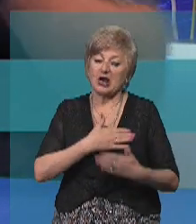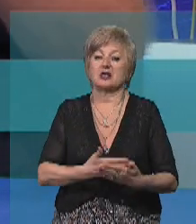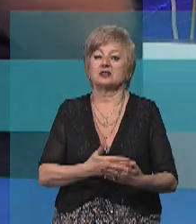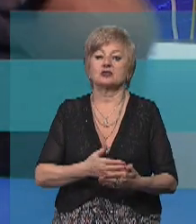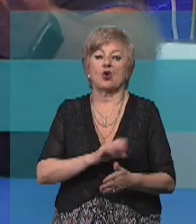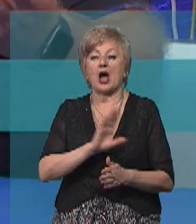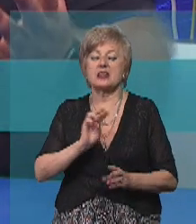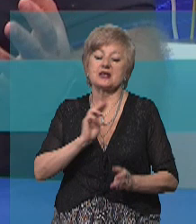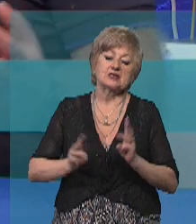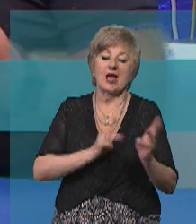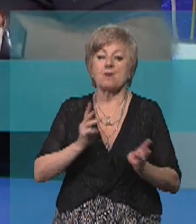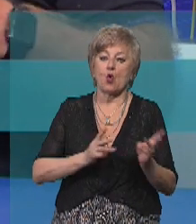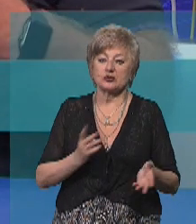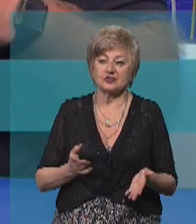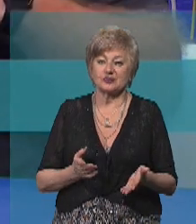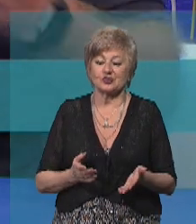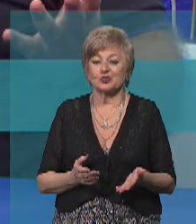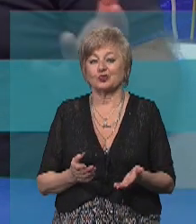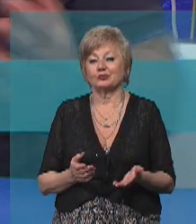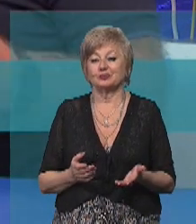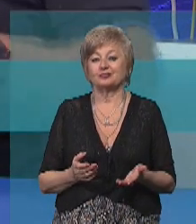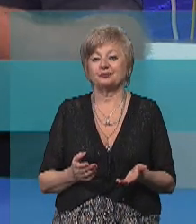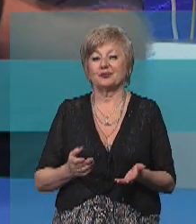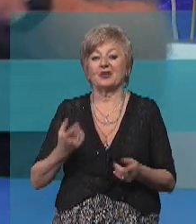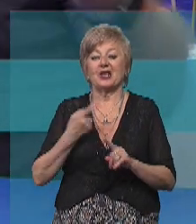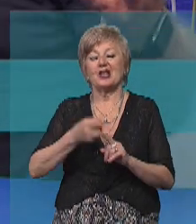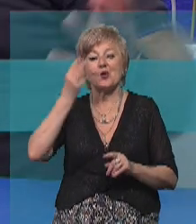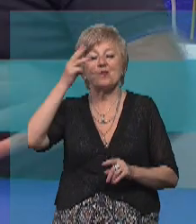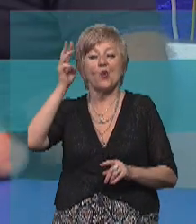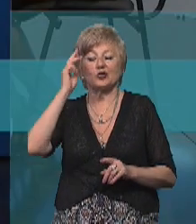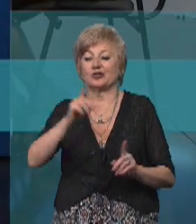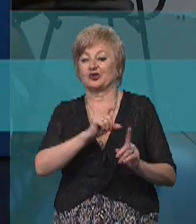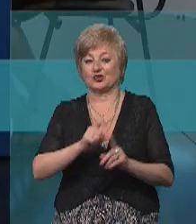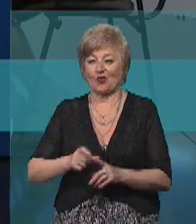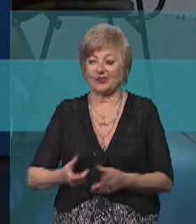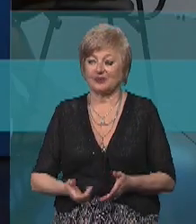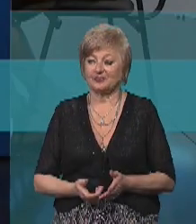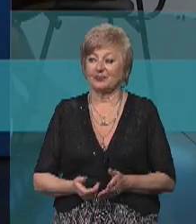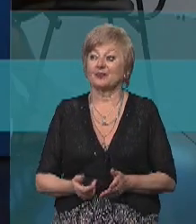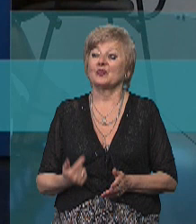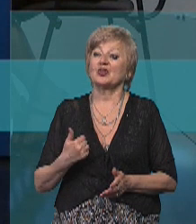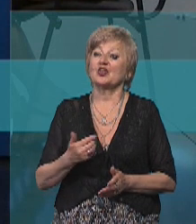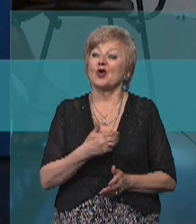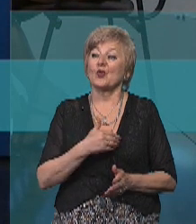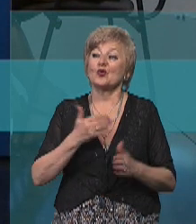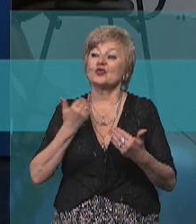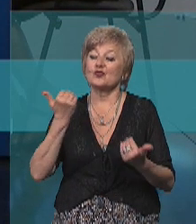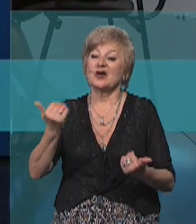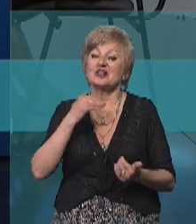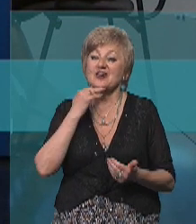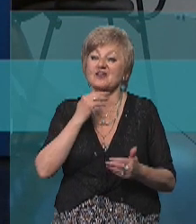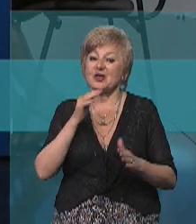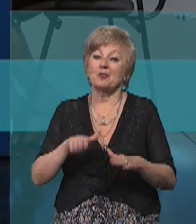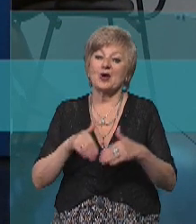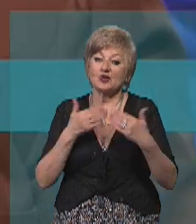за якусь емоцію і за якийсь там, я не знаю, там тренд, який зараз от існує у нас у суспільстві. Зрозуміло. Ну, я хочу звернути вашу увагу на те, що